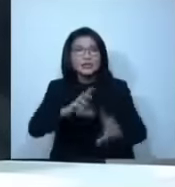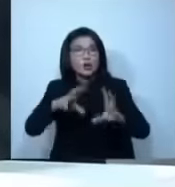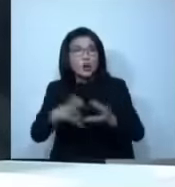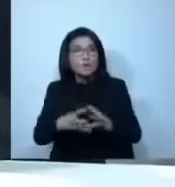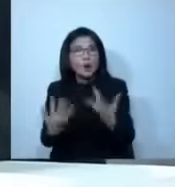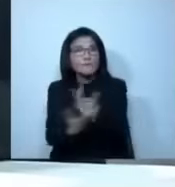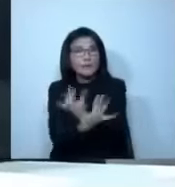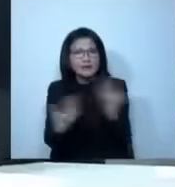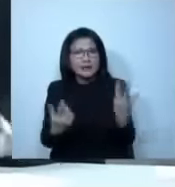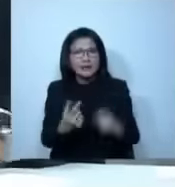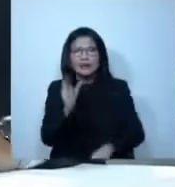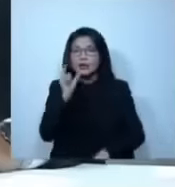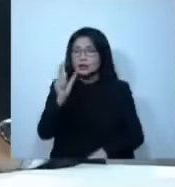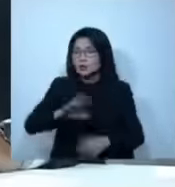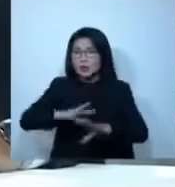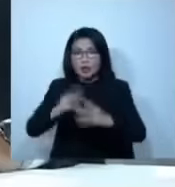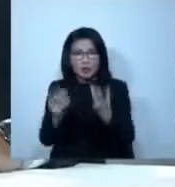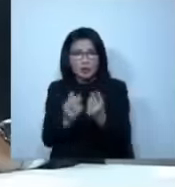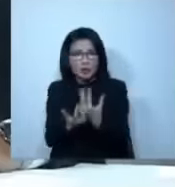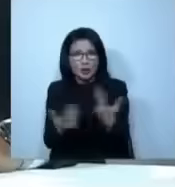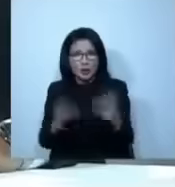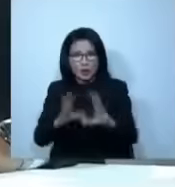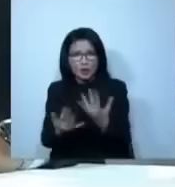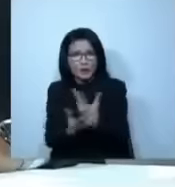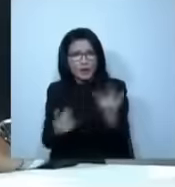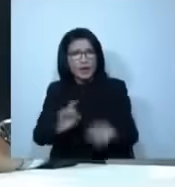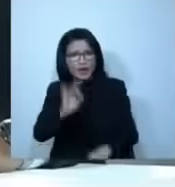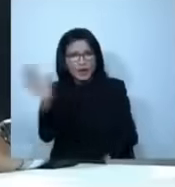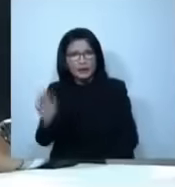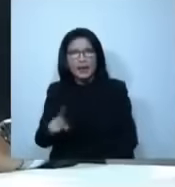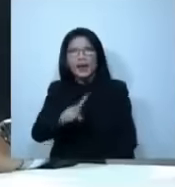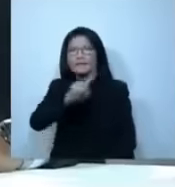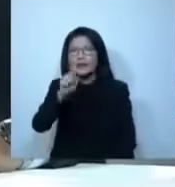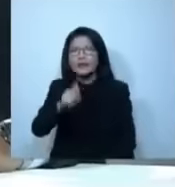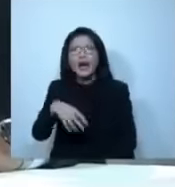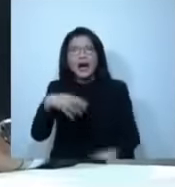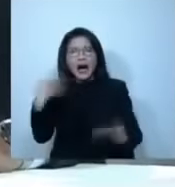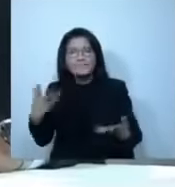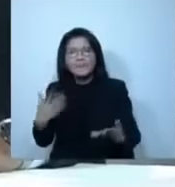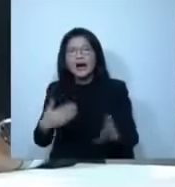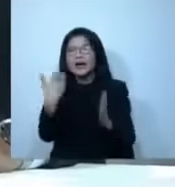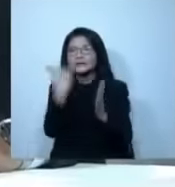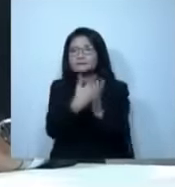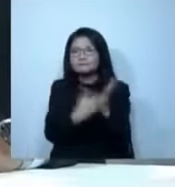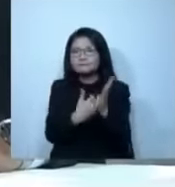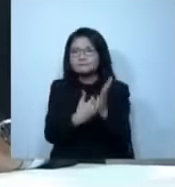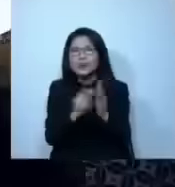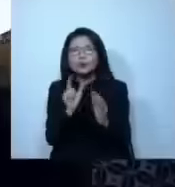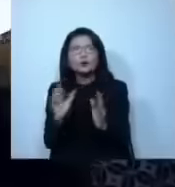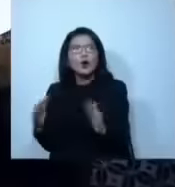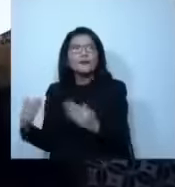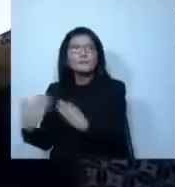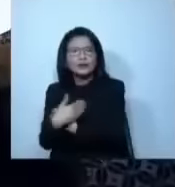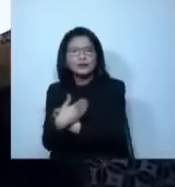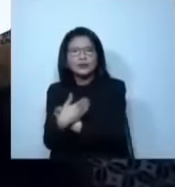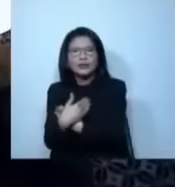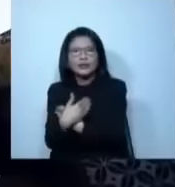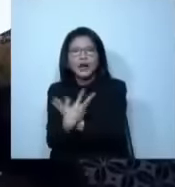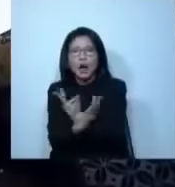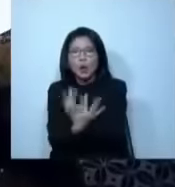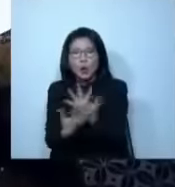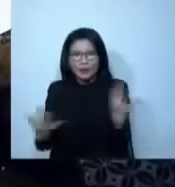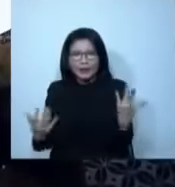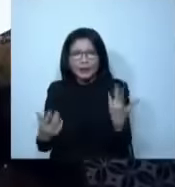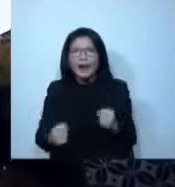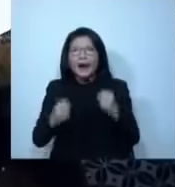masyarakat terhadap kelompok lainnya. Pertanyaannya, apa kebijakan Anda untuk melindungi warga negara